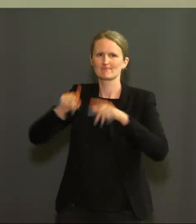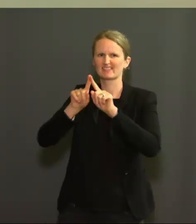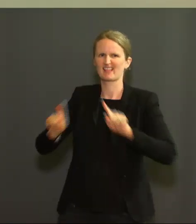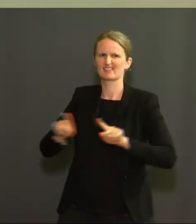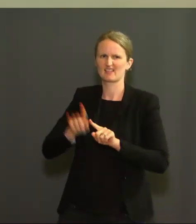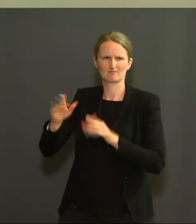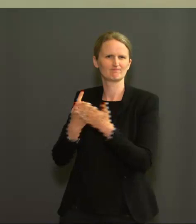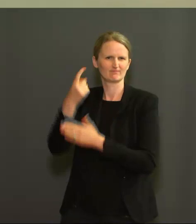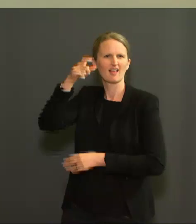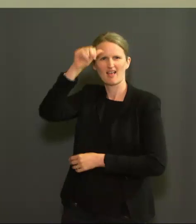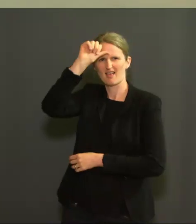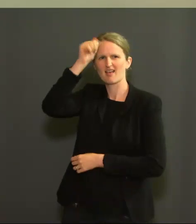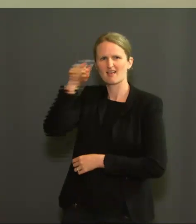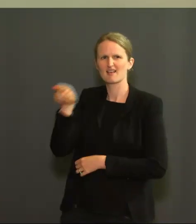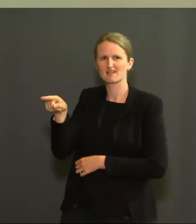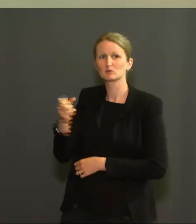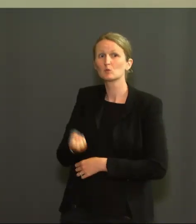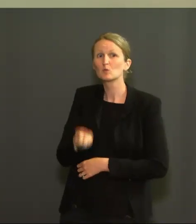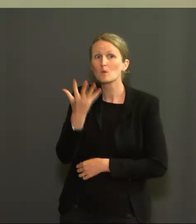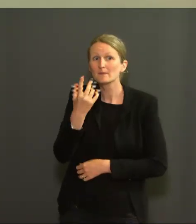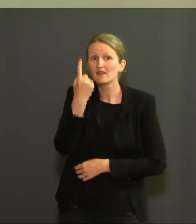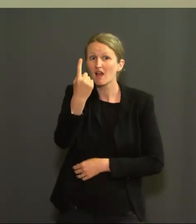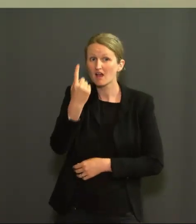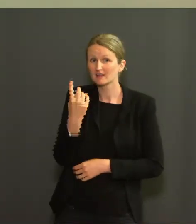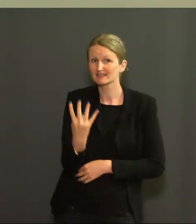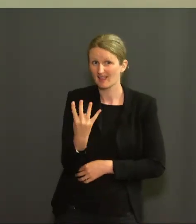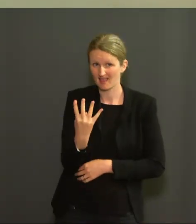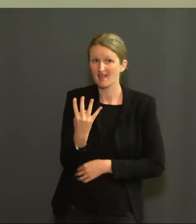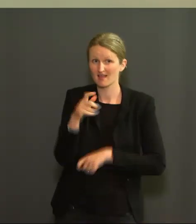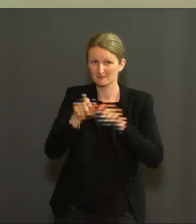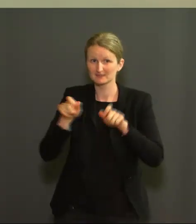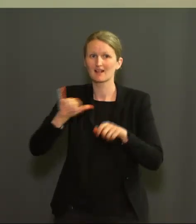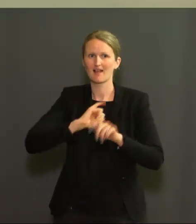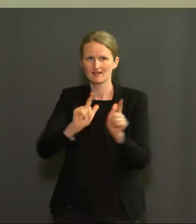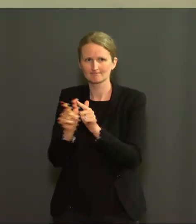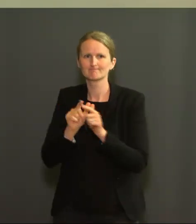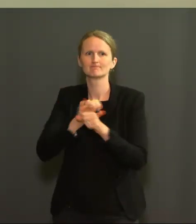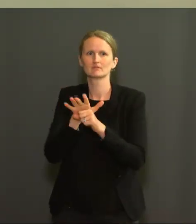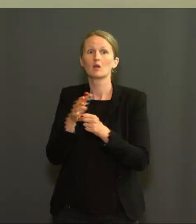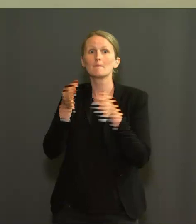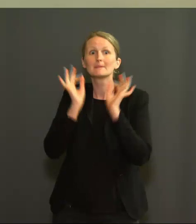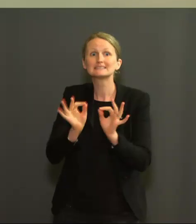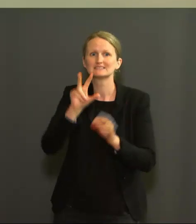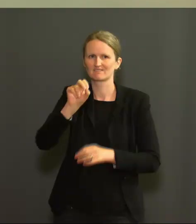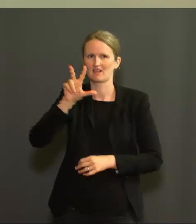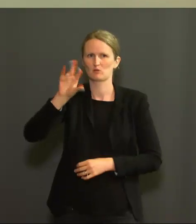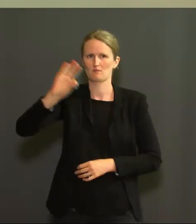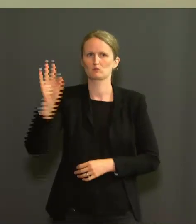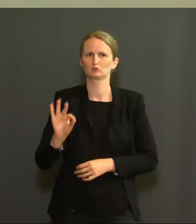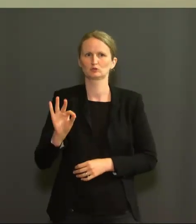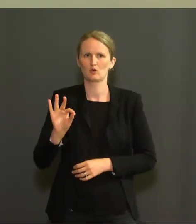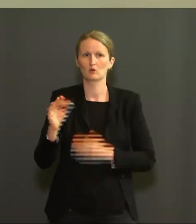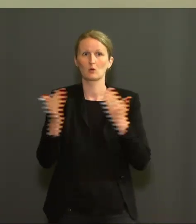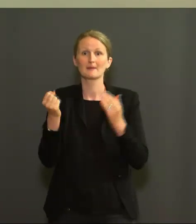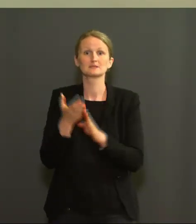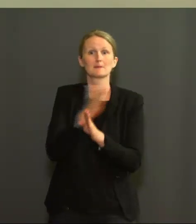de 23% des nouvelles contaminations, alors qu'il s'agissait de 16% la semaine dernière. Très clairement, c'est